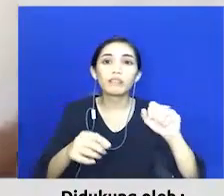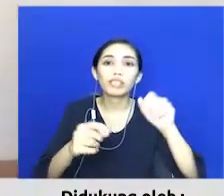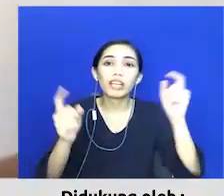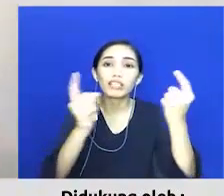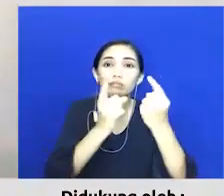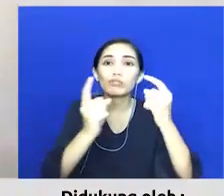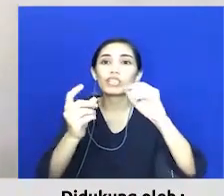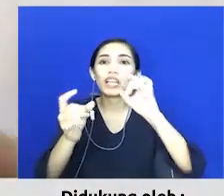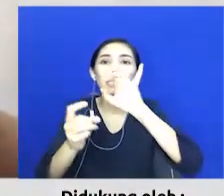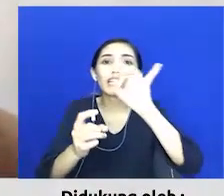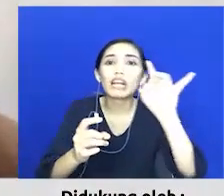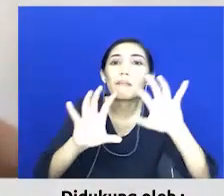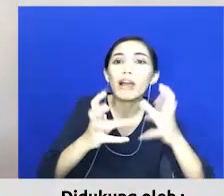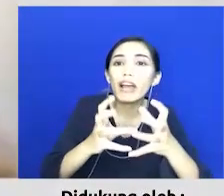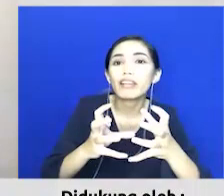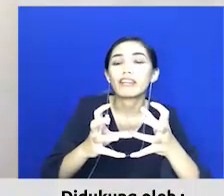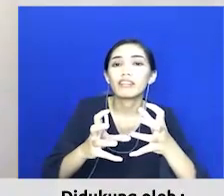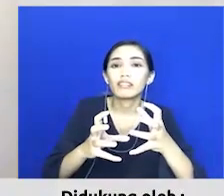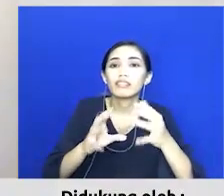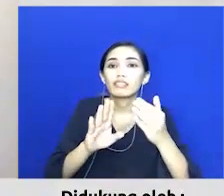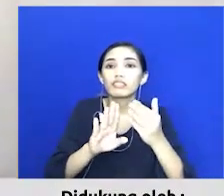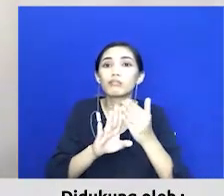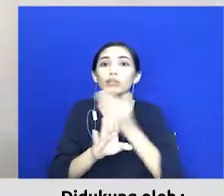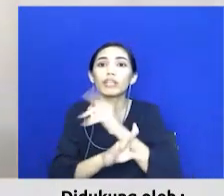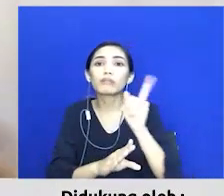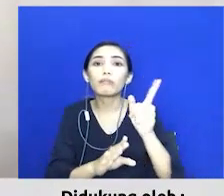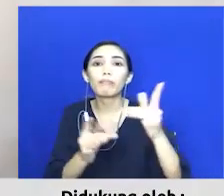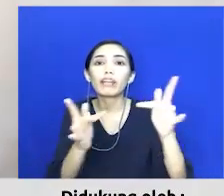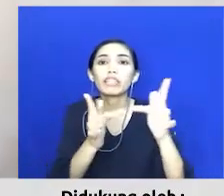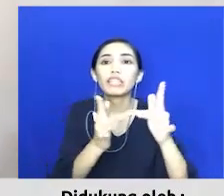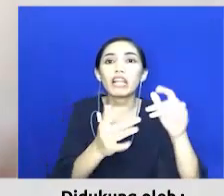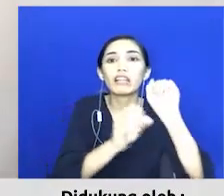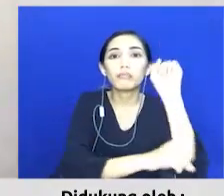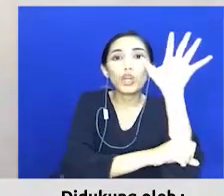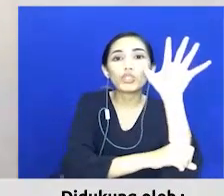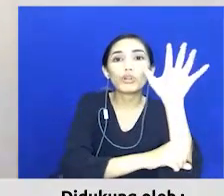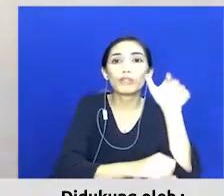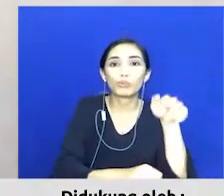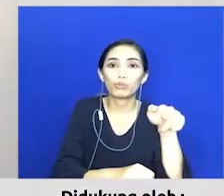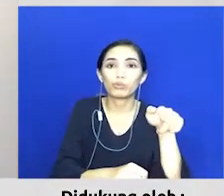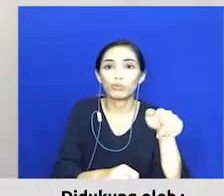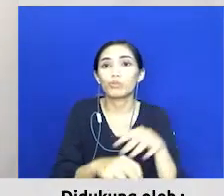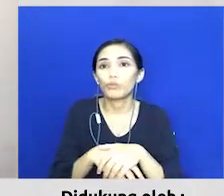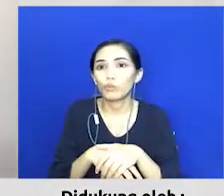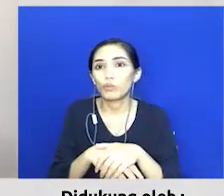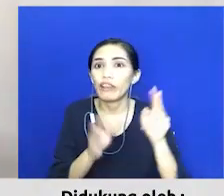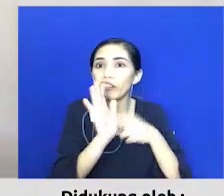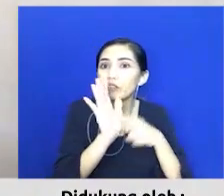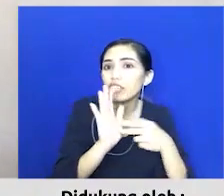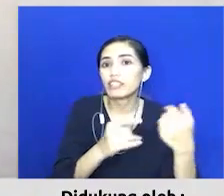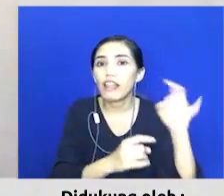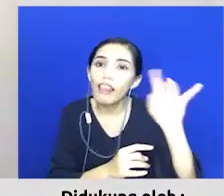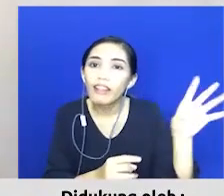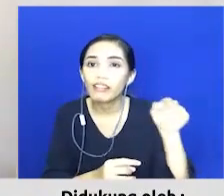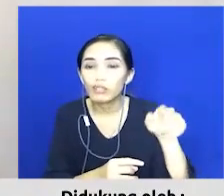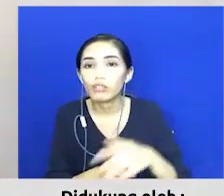dibandingkan sebelum-sebelumnya karena platform, ya kan, karena teknologi. Contoh paling sederhana adalah gini deh, mana pernah